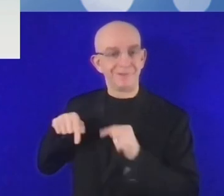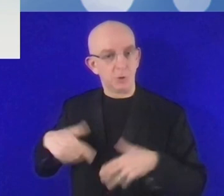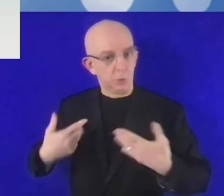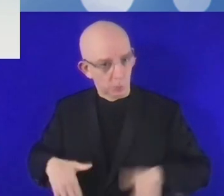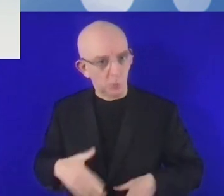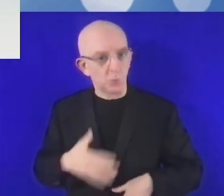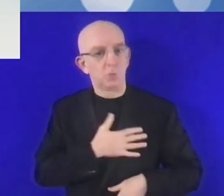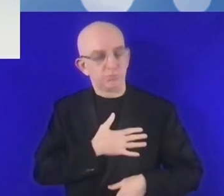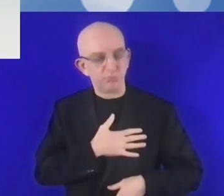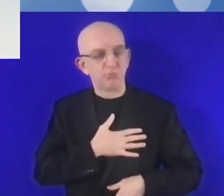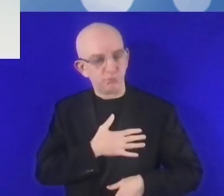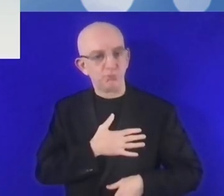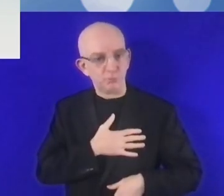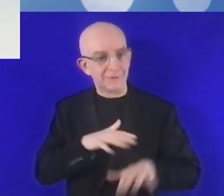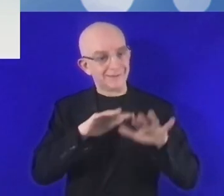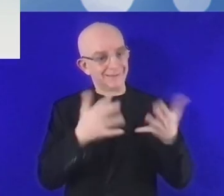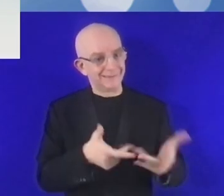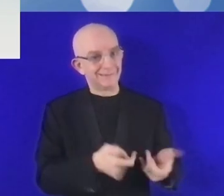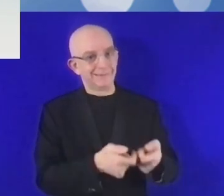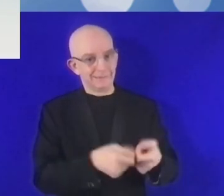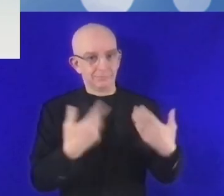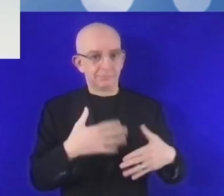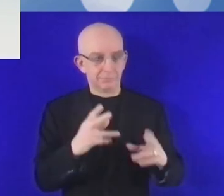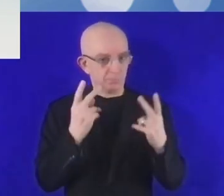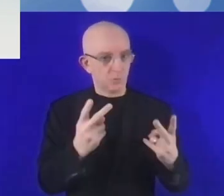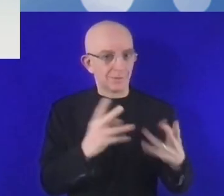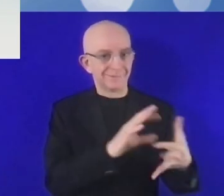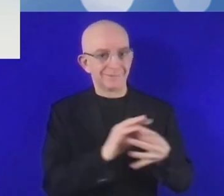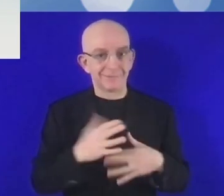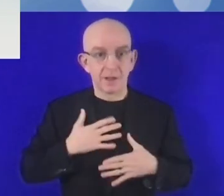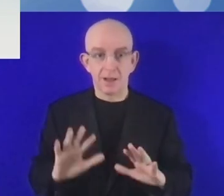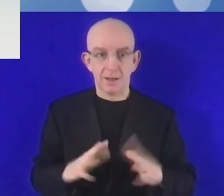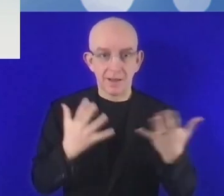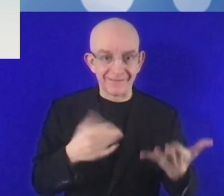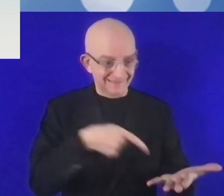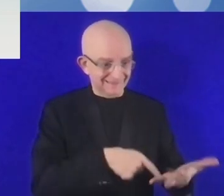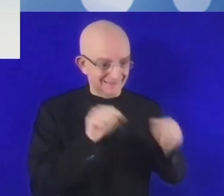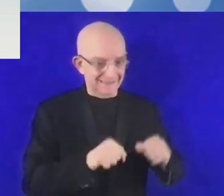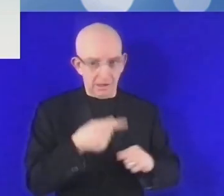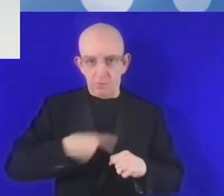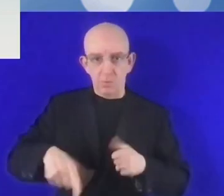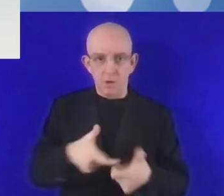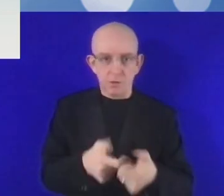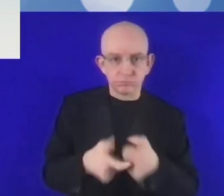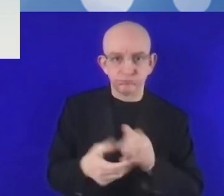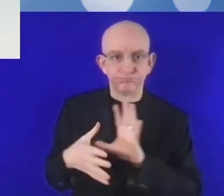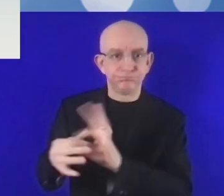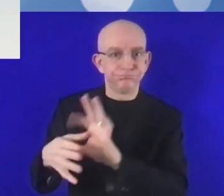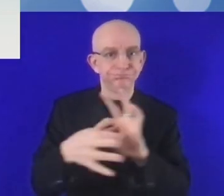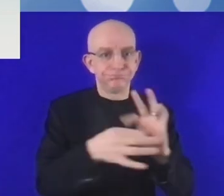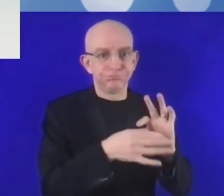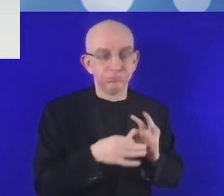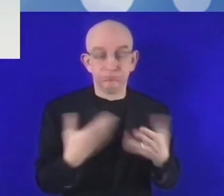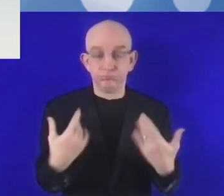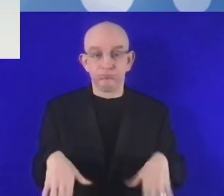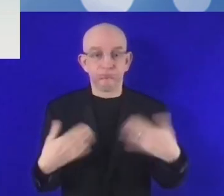ответ на кризис, вызванный пандемией COVID-19, показал, насколько важен